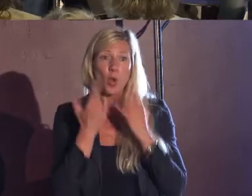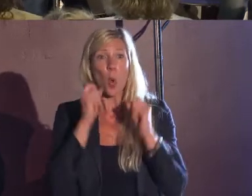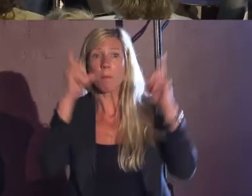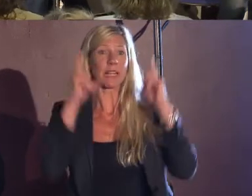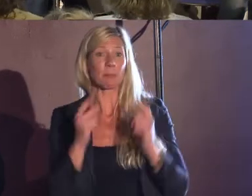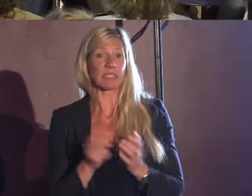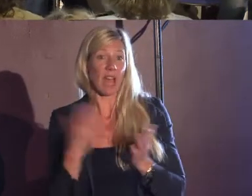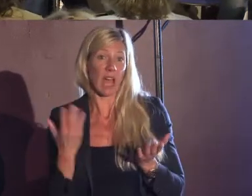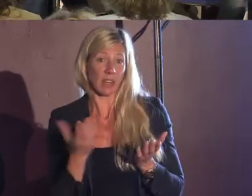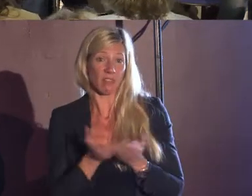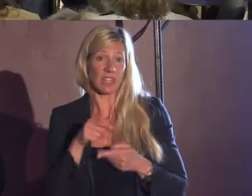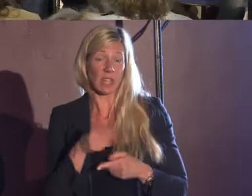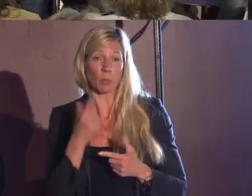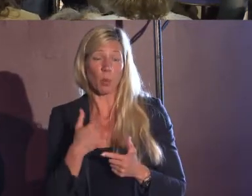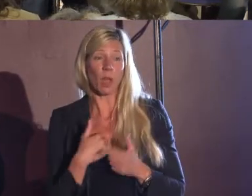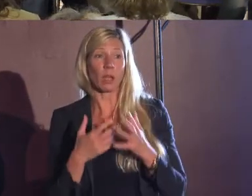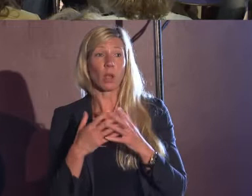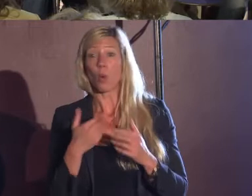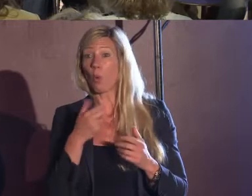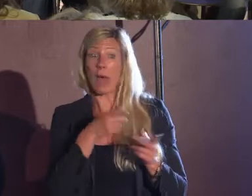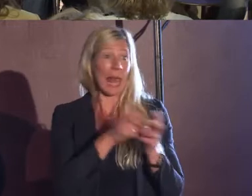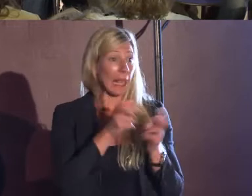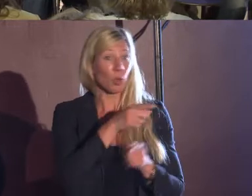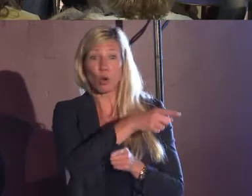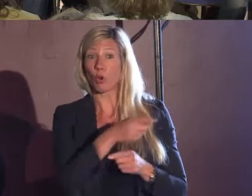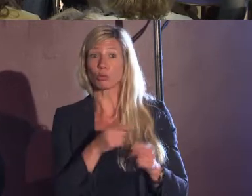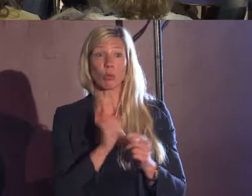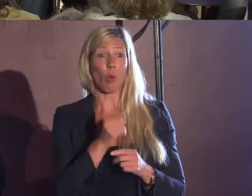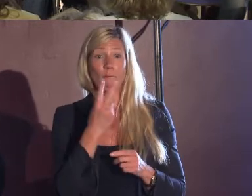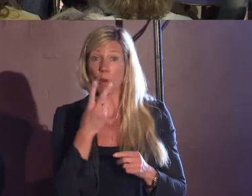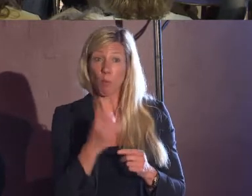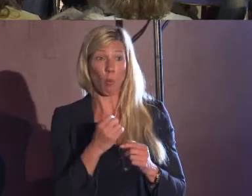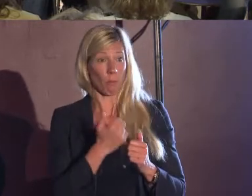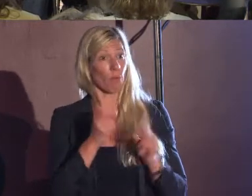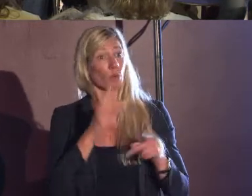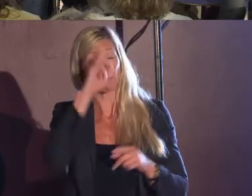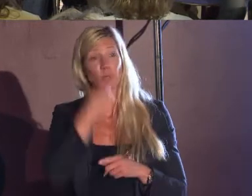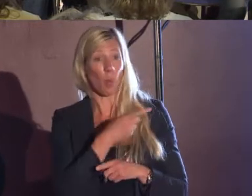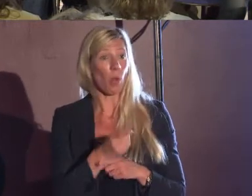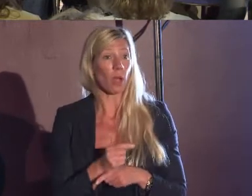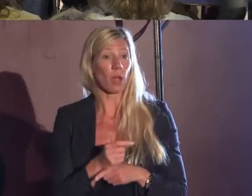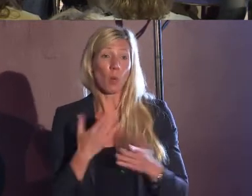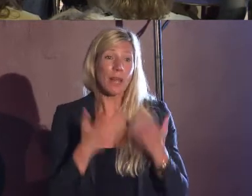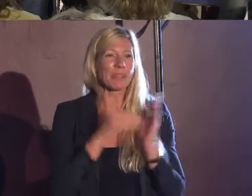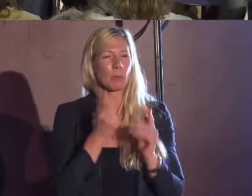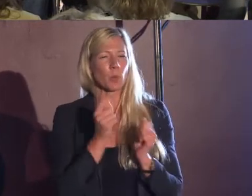uppmärksamhetsvärde. Och det behöver Electrolux, Volvo och så vidare förstå också och hjälpa till på något sätt. Så att förståelsen måste